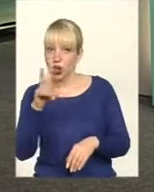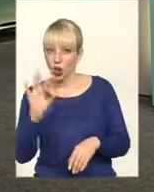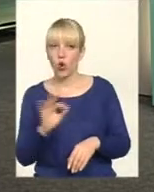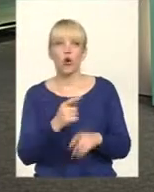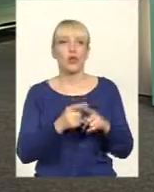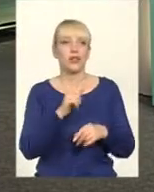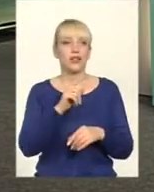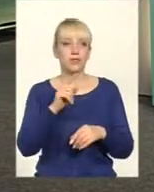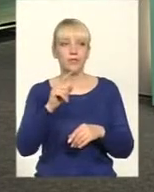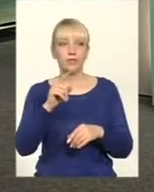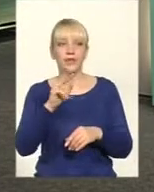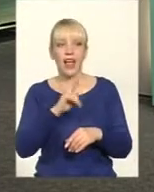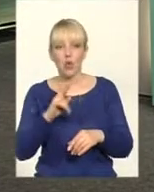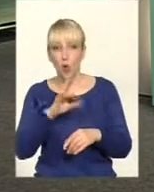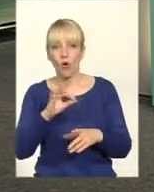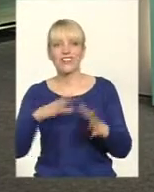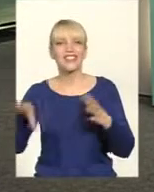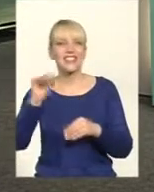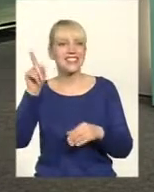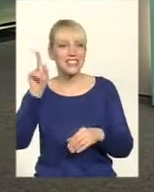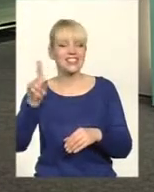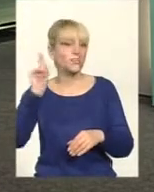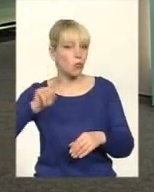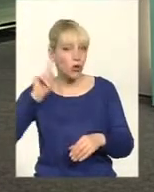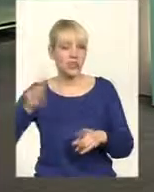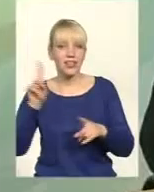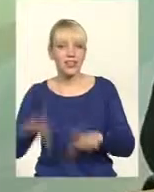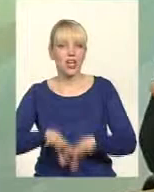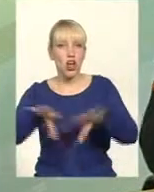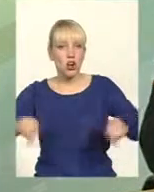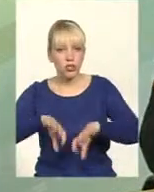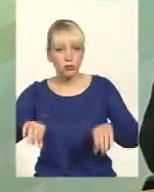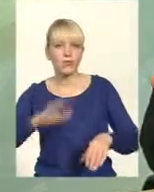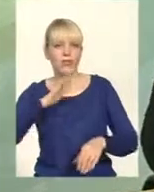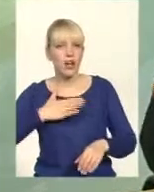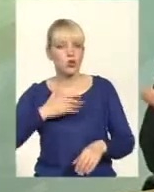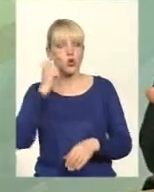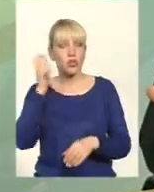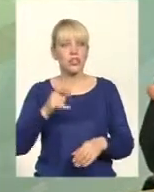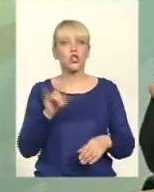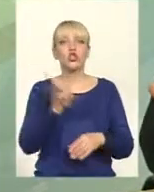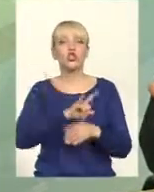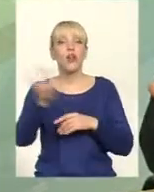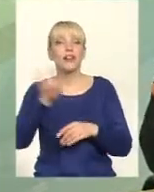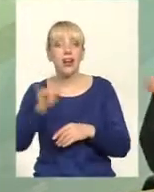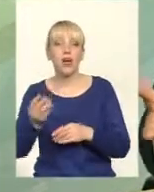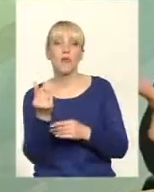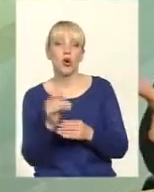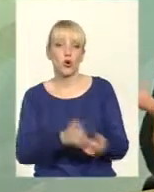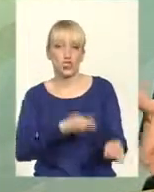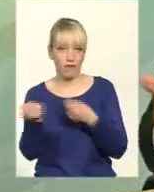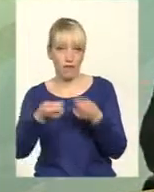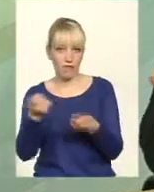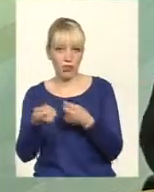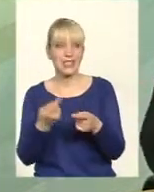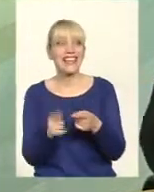камарілія, ці покидьки, які гнобили Україну і розкрадали її, а ми знаємо, що вони літаками гроші вивозили.